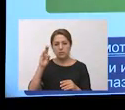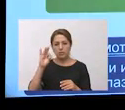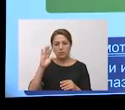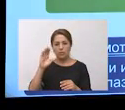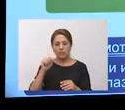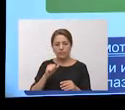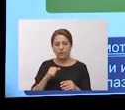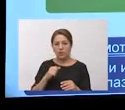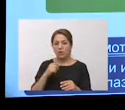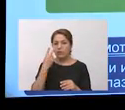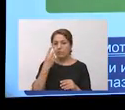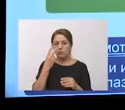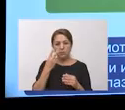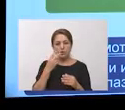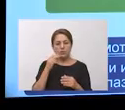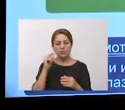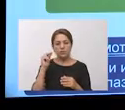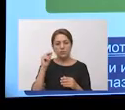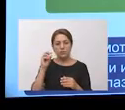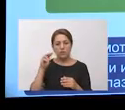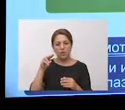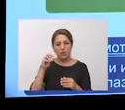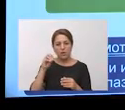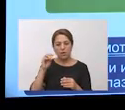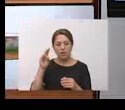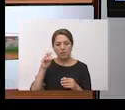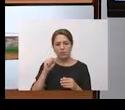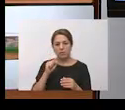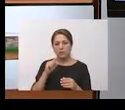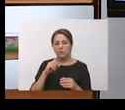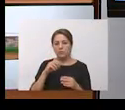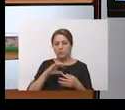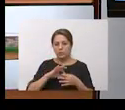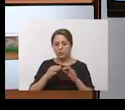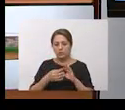члена предложения, значит, это нераспространенное предложение.